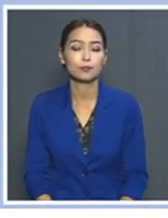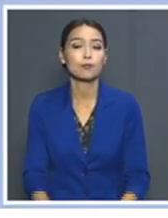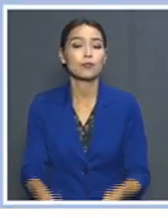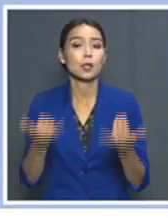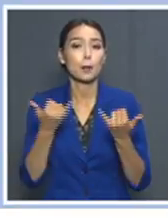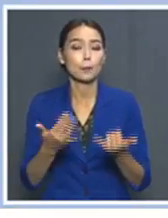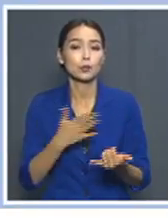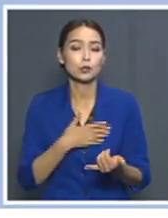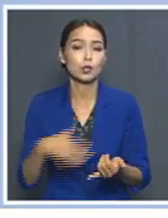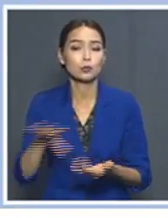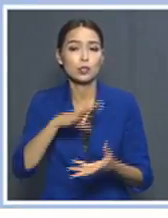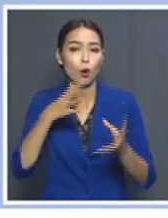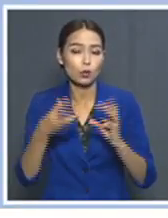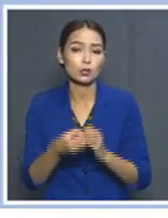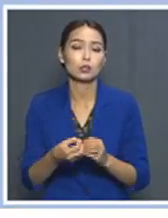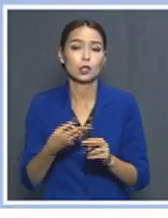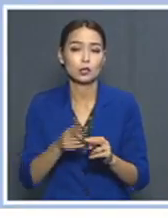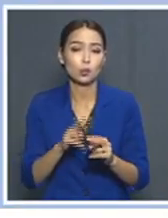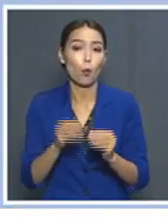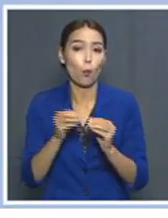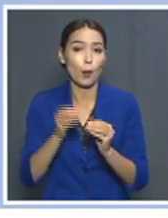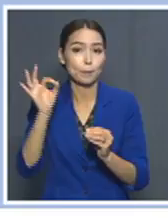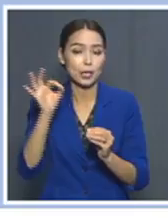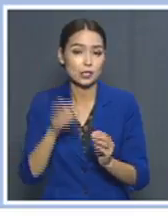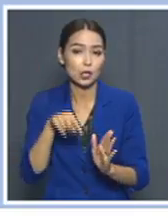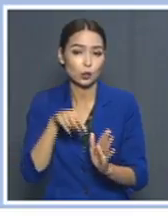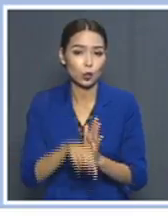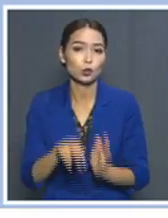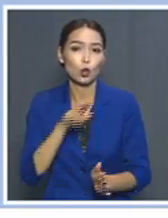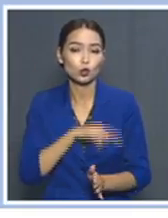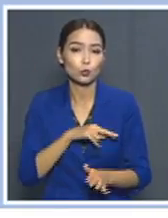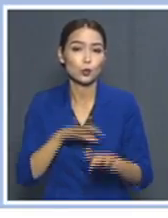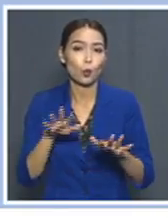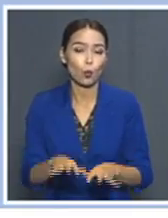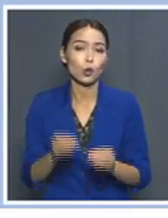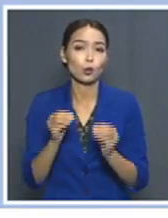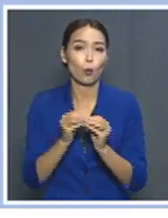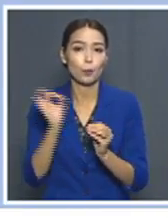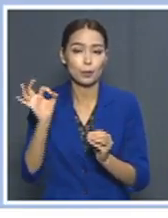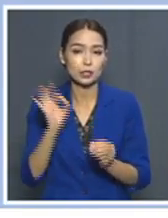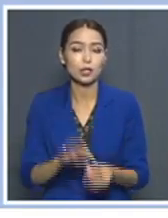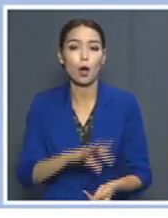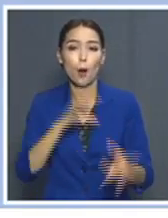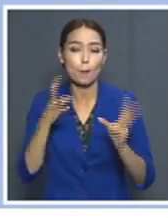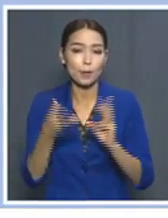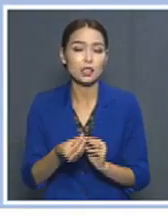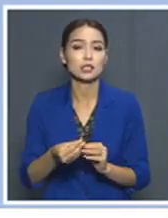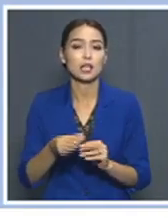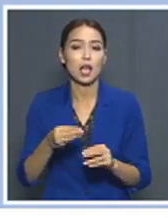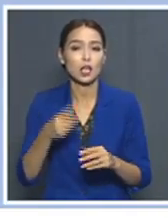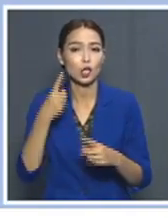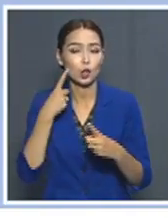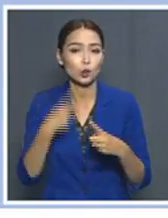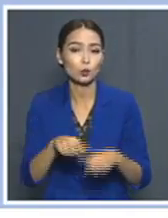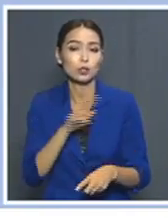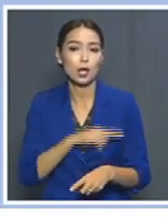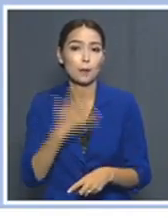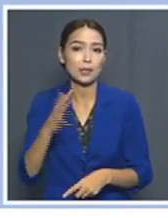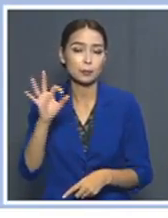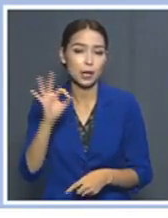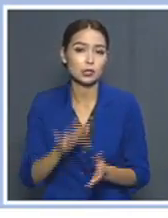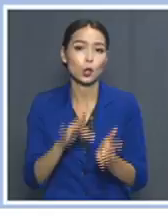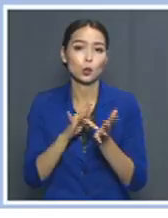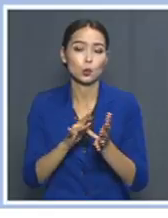Бүгінде жаһандық жалпы ішкі өнімнің 10%, жұмыс орындарының 10% және барлық индустрияның 5% туризм